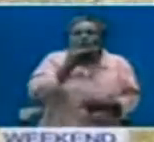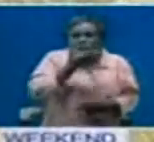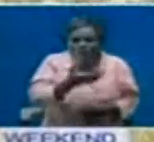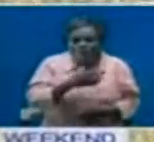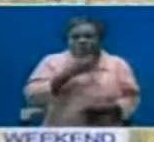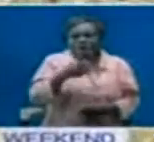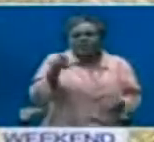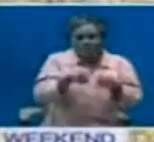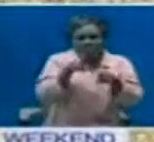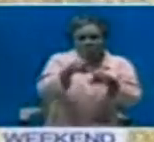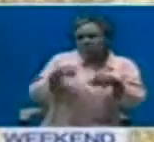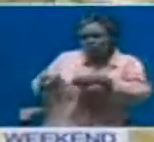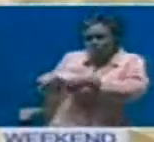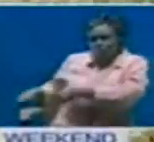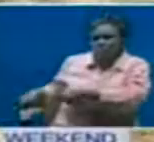Na unahara.